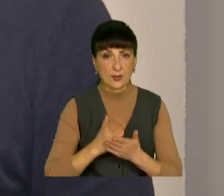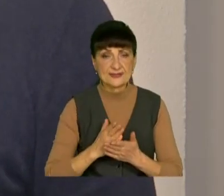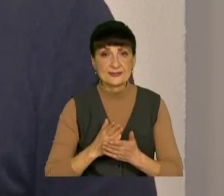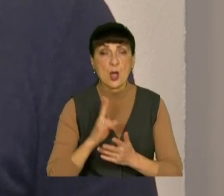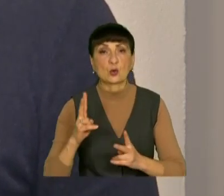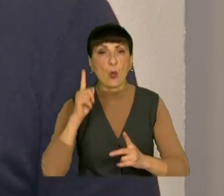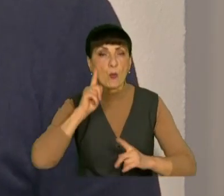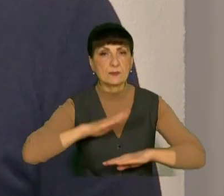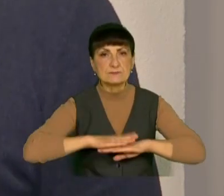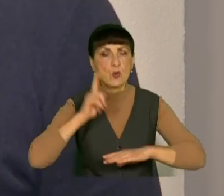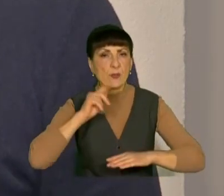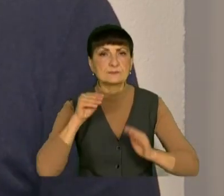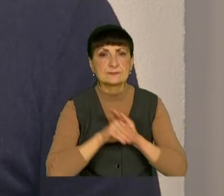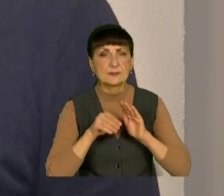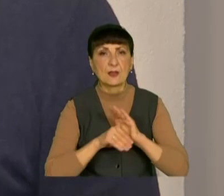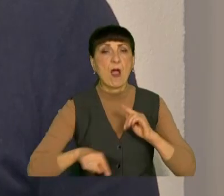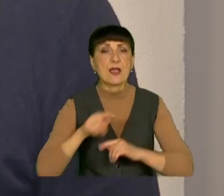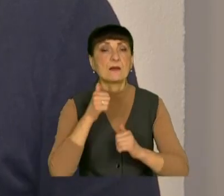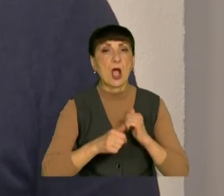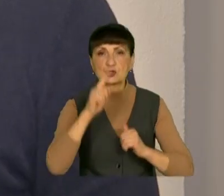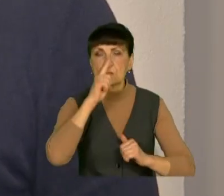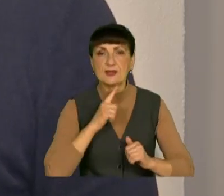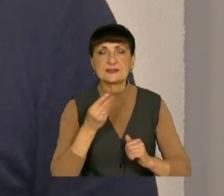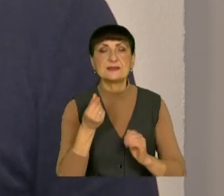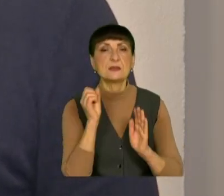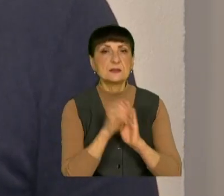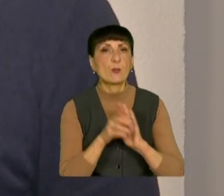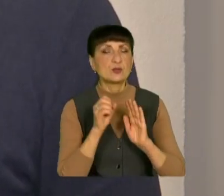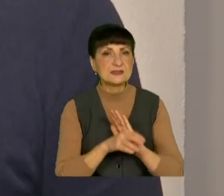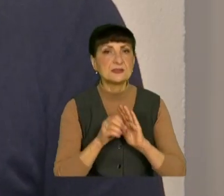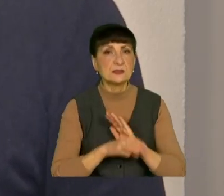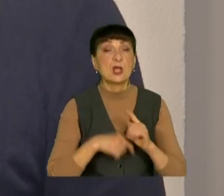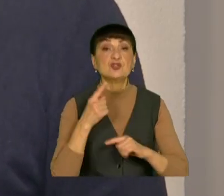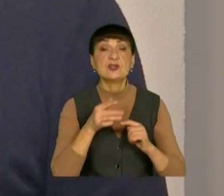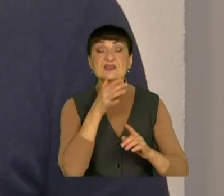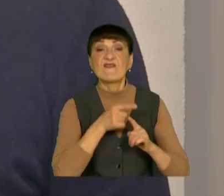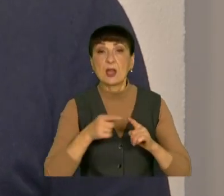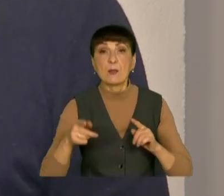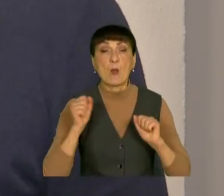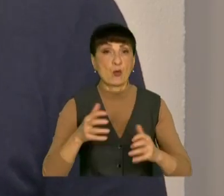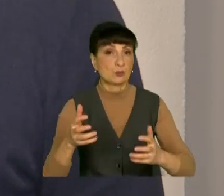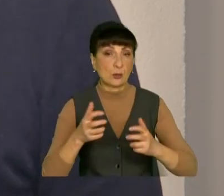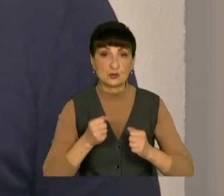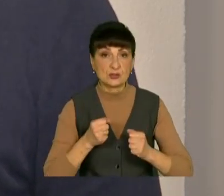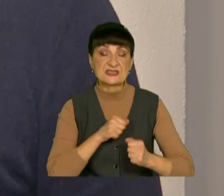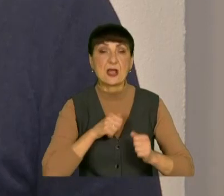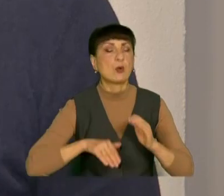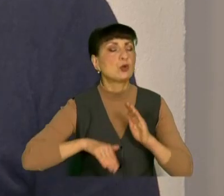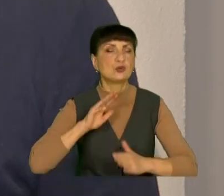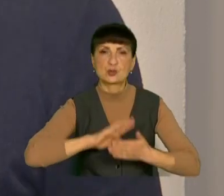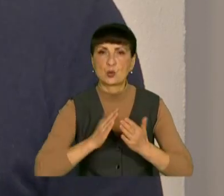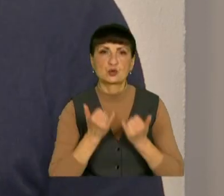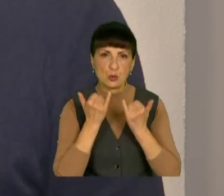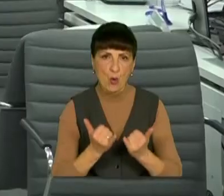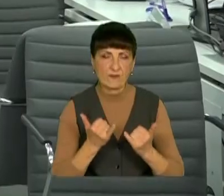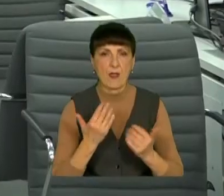определенная дисциплина, они каждый месяц пополняют свой депозит и через некоторое время могут получить самые лучшие условия, которые